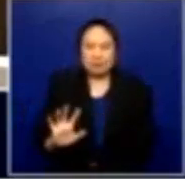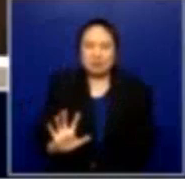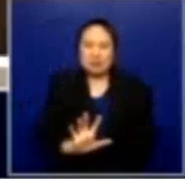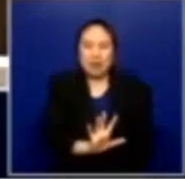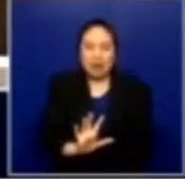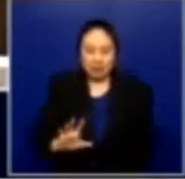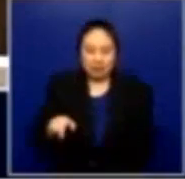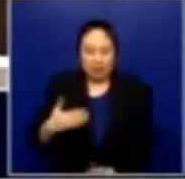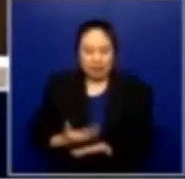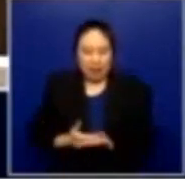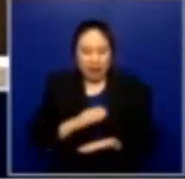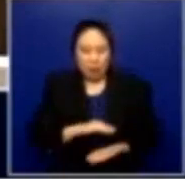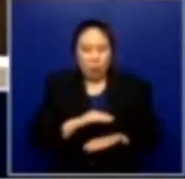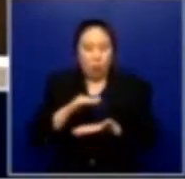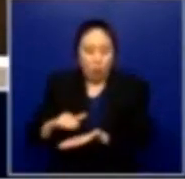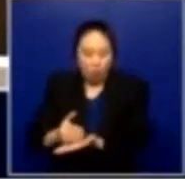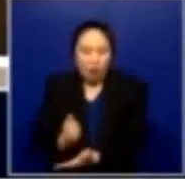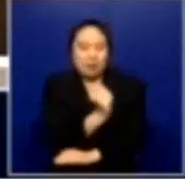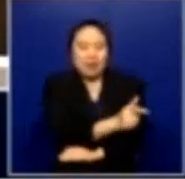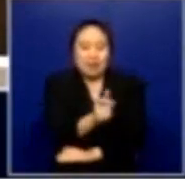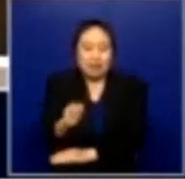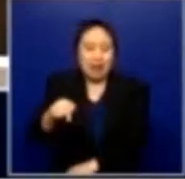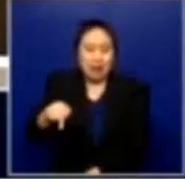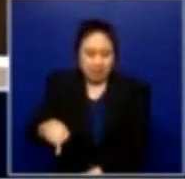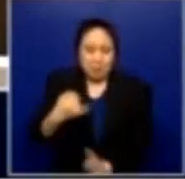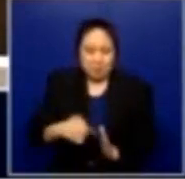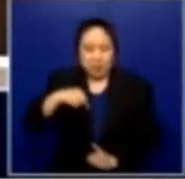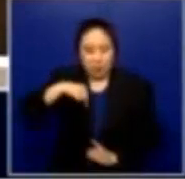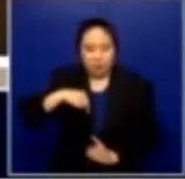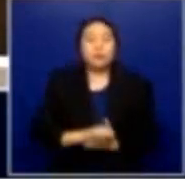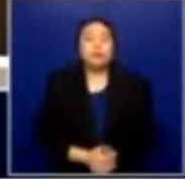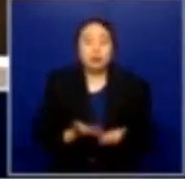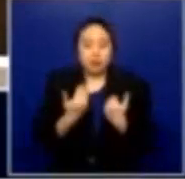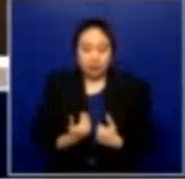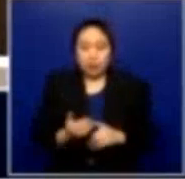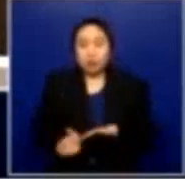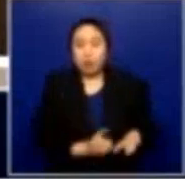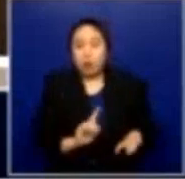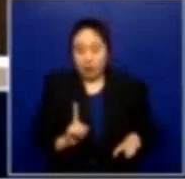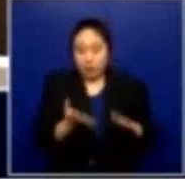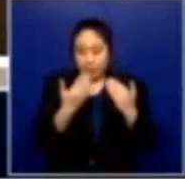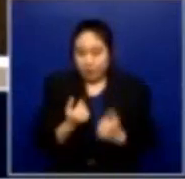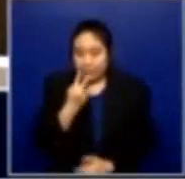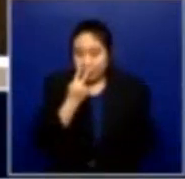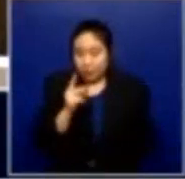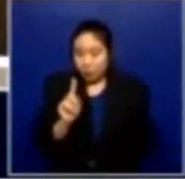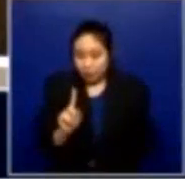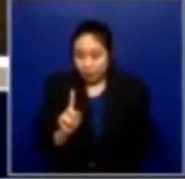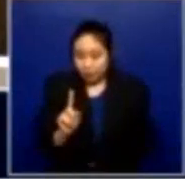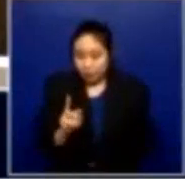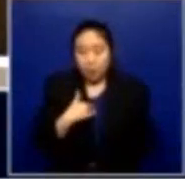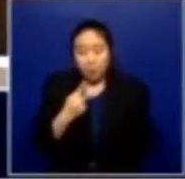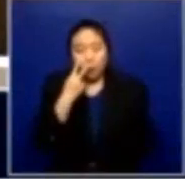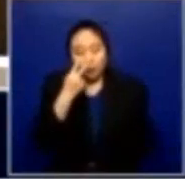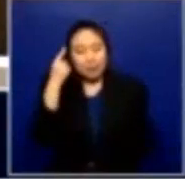ของงบประมาณไปยังผู้สูงอายุเท่านั้นเองครับเรื่องต่อมาครับท่านประธานครับเป็นข้อสังเกตและผมเองก็เห็นเ